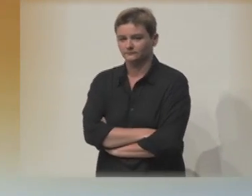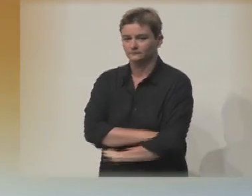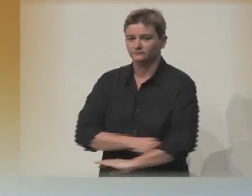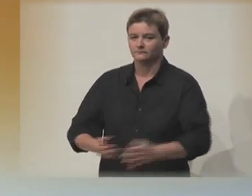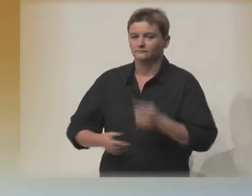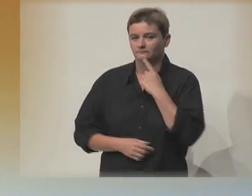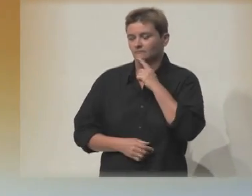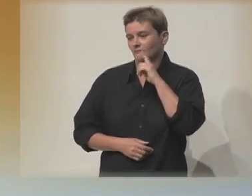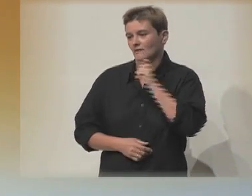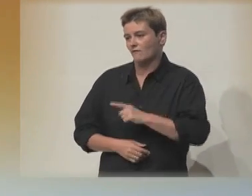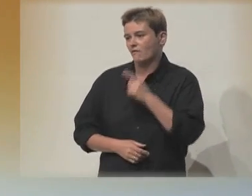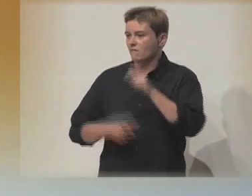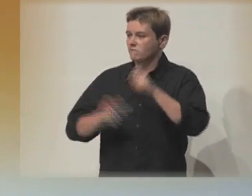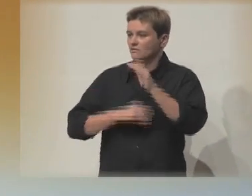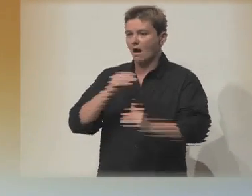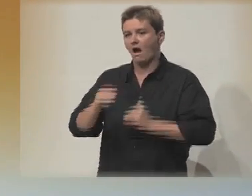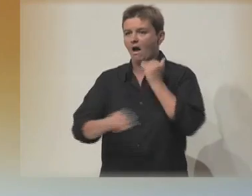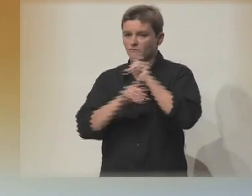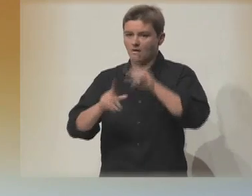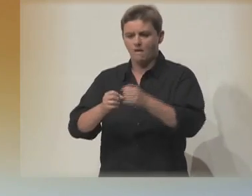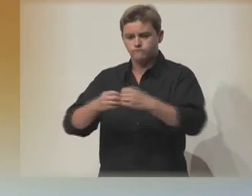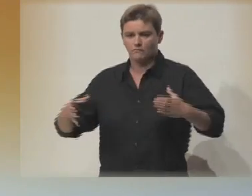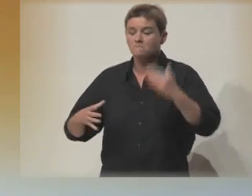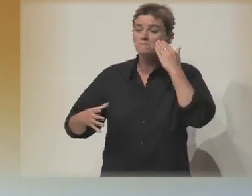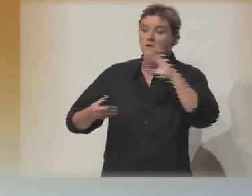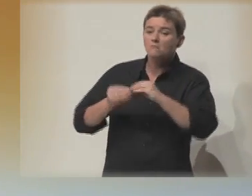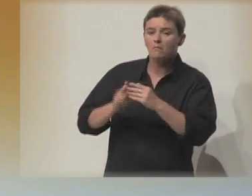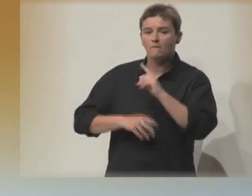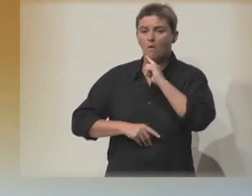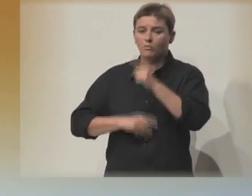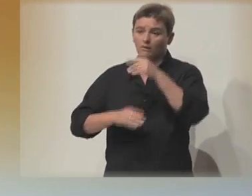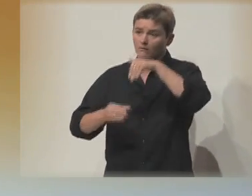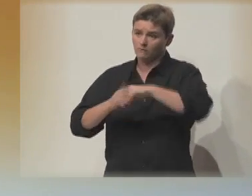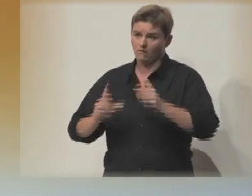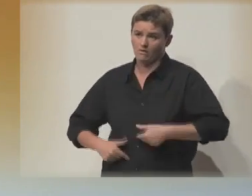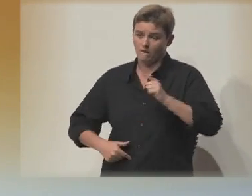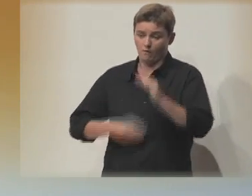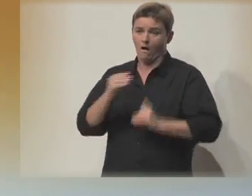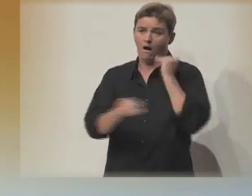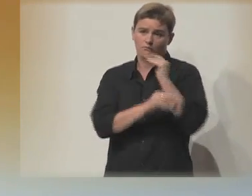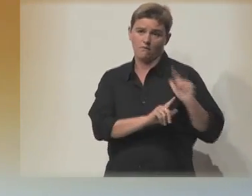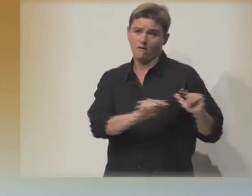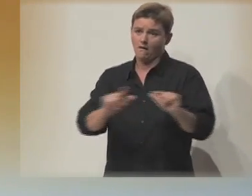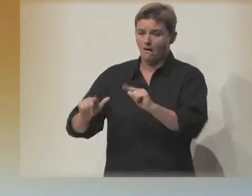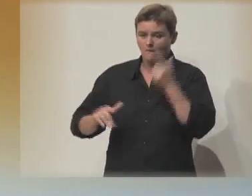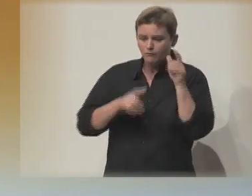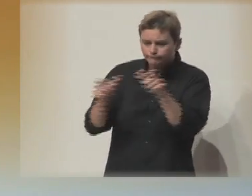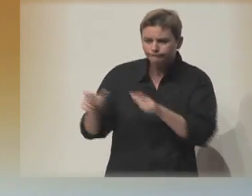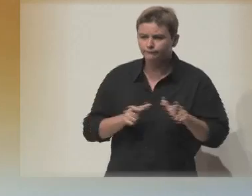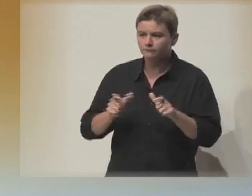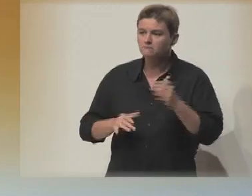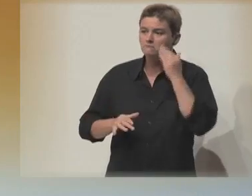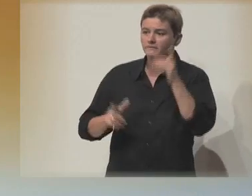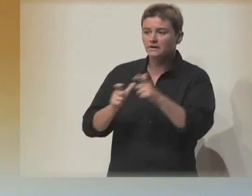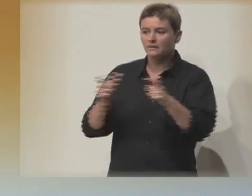Il faut davantage d'adultes lorsqu'on a des problèmes d'autorité à l'intérieur des établissements, et quand un établissement est